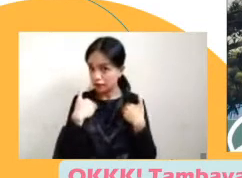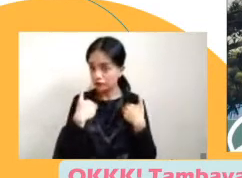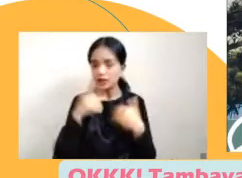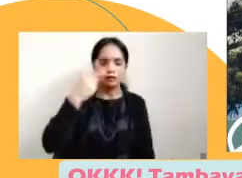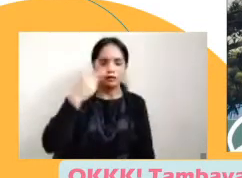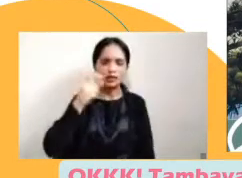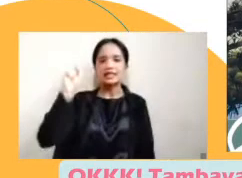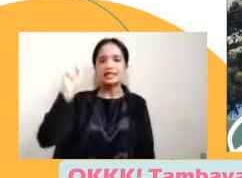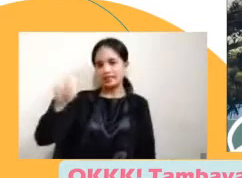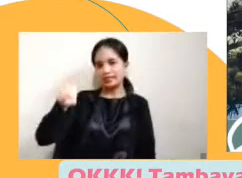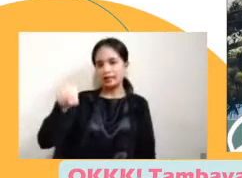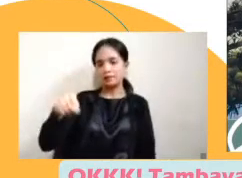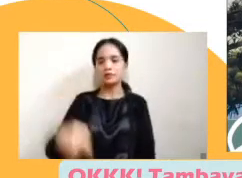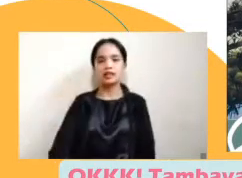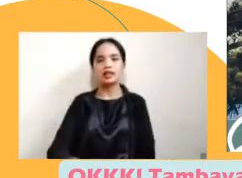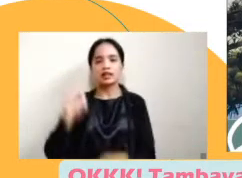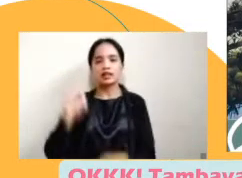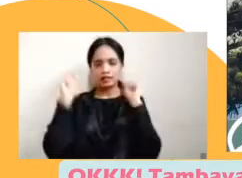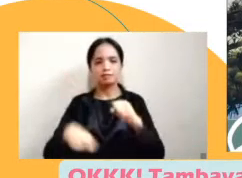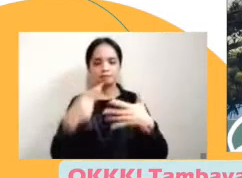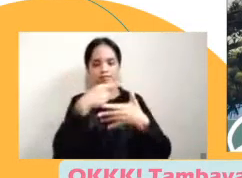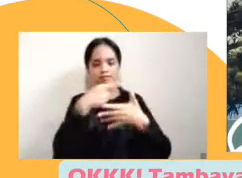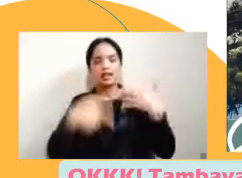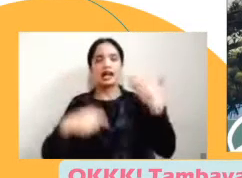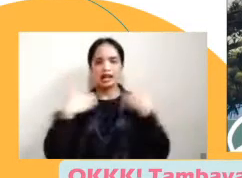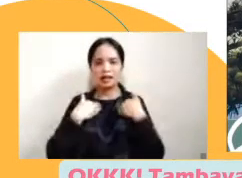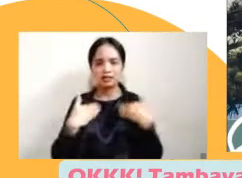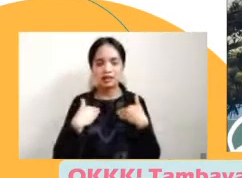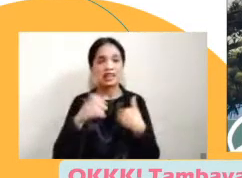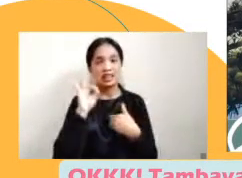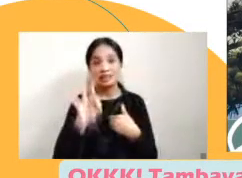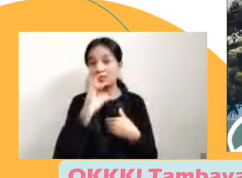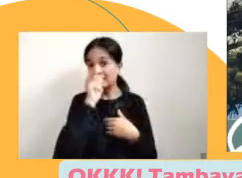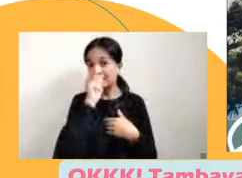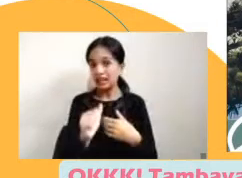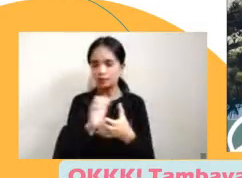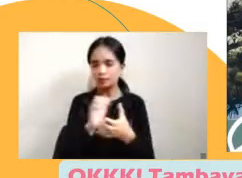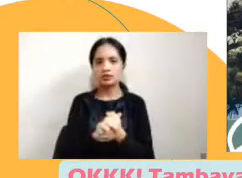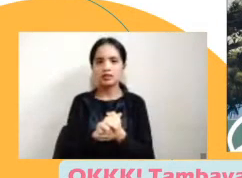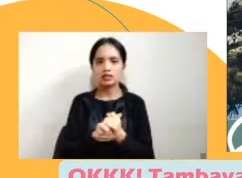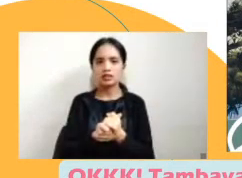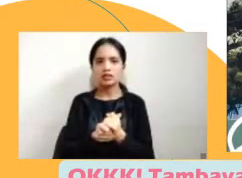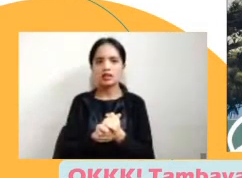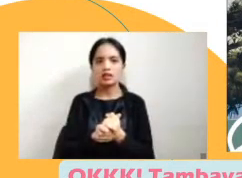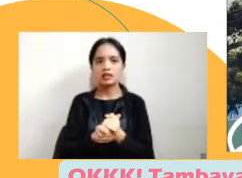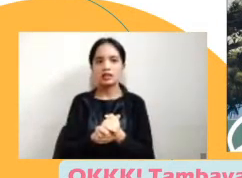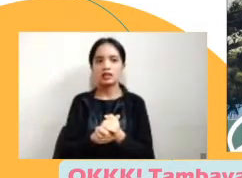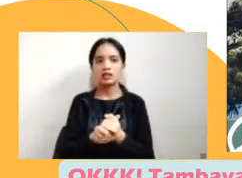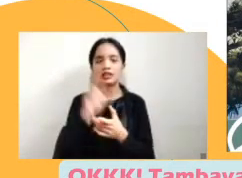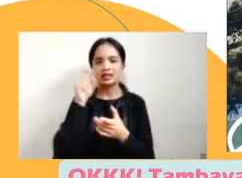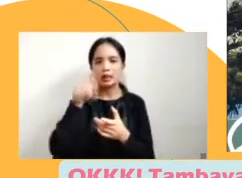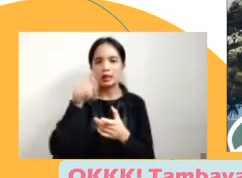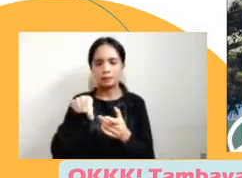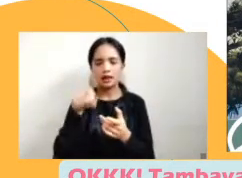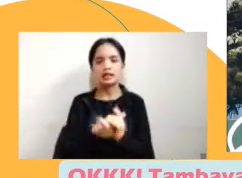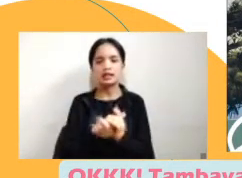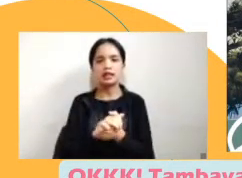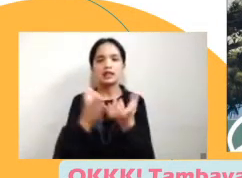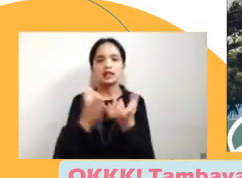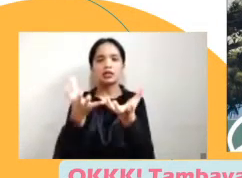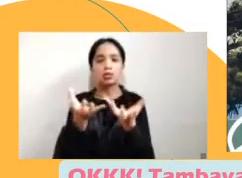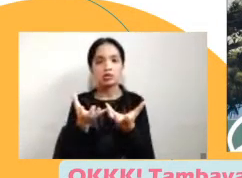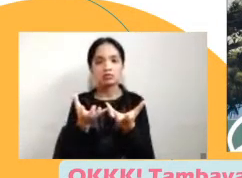opo, nakikita ko sa aking sarili. Ayan, kung hindi man, asamin natin, ha, na makamit din natin,